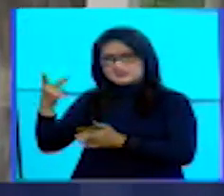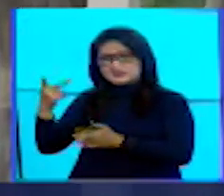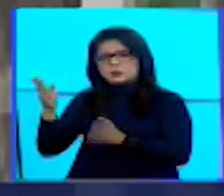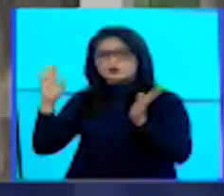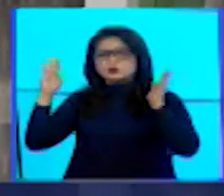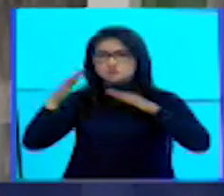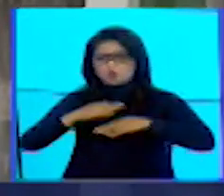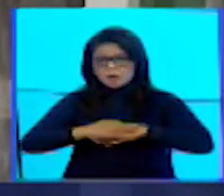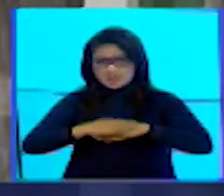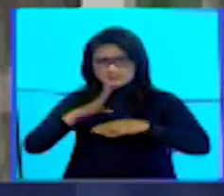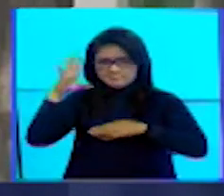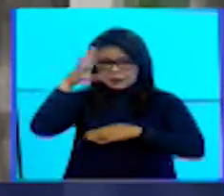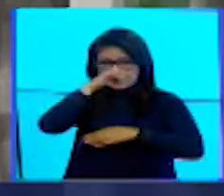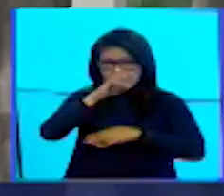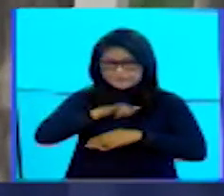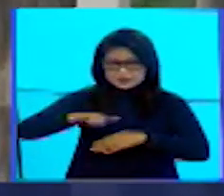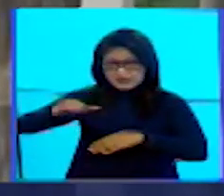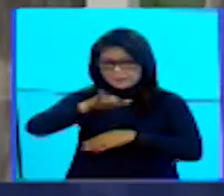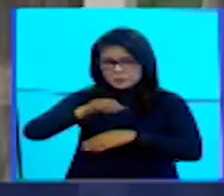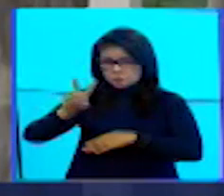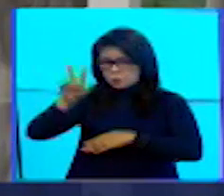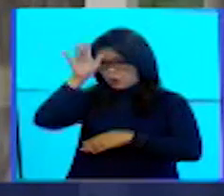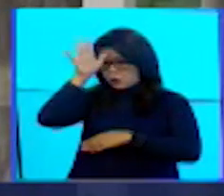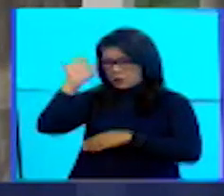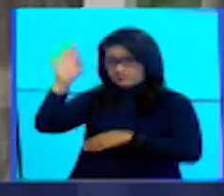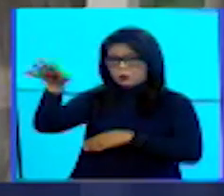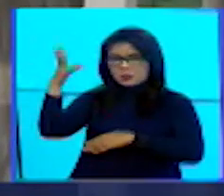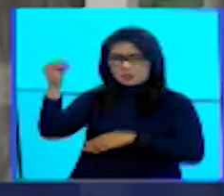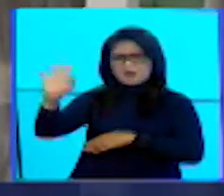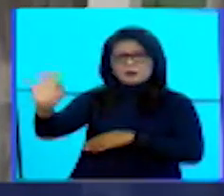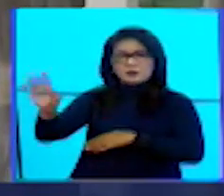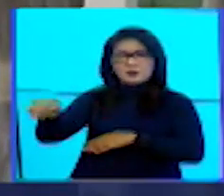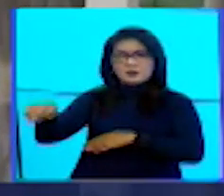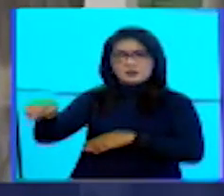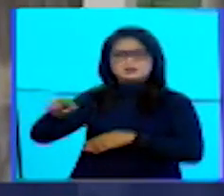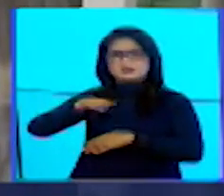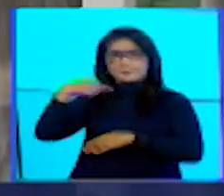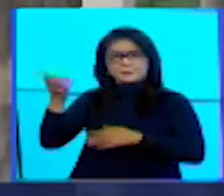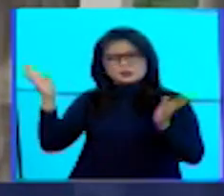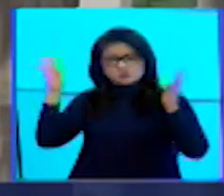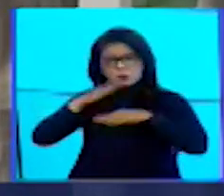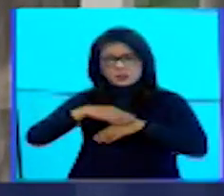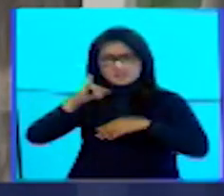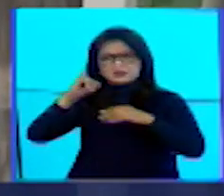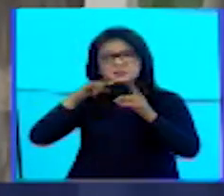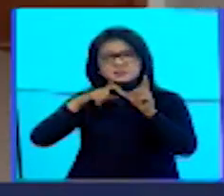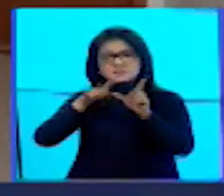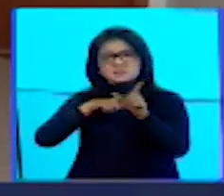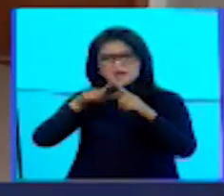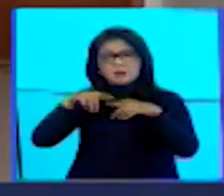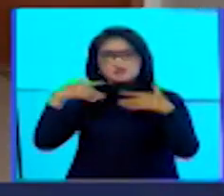berjamaah, beliau-beliau ini tidak pernah pulang. Jadi sampai isya baru dia pulang dari